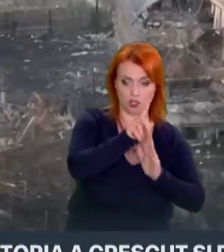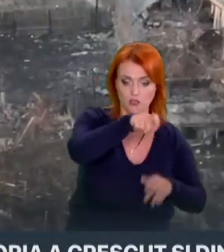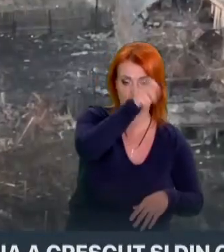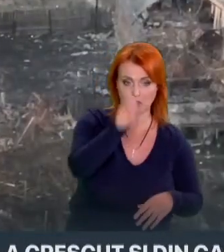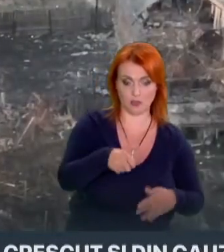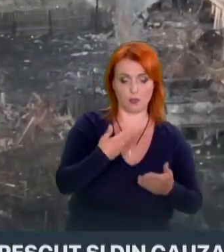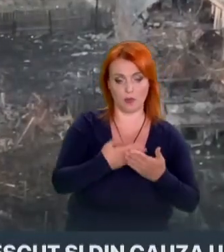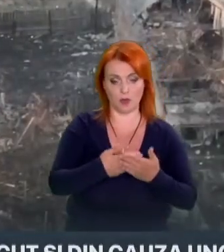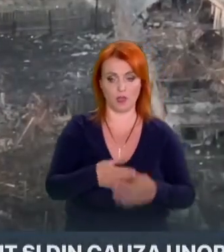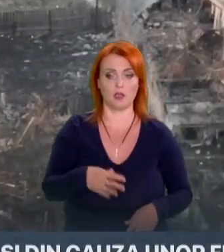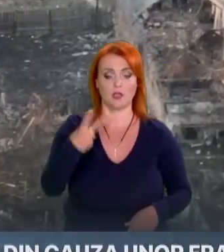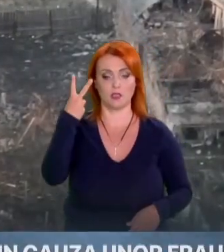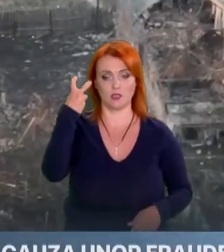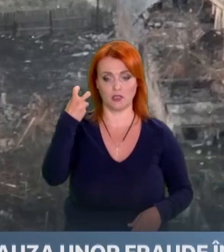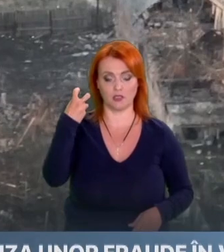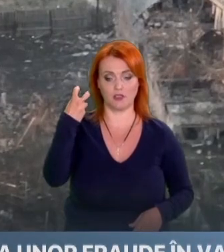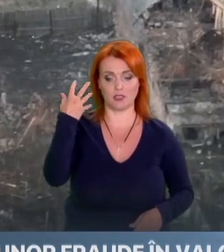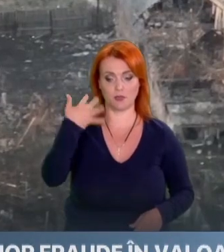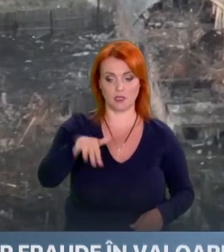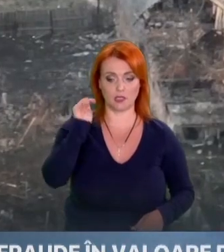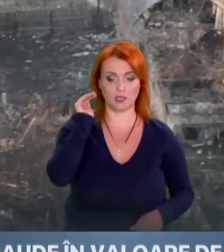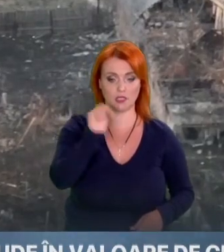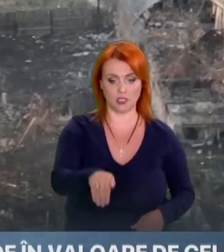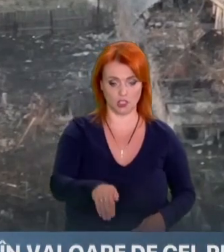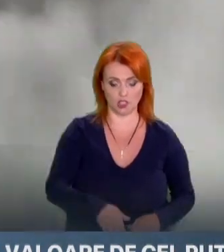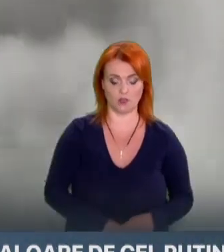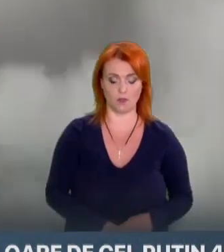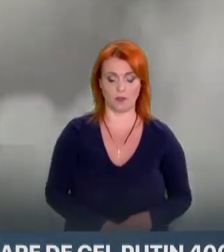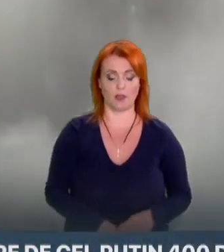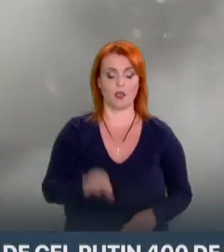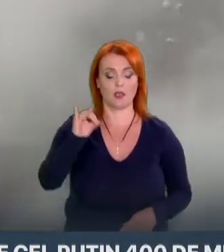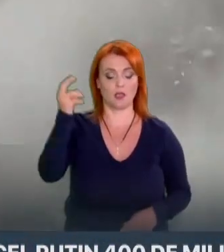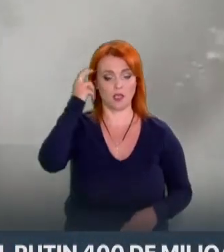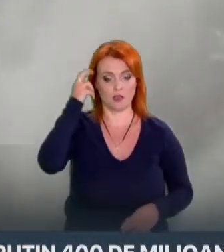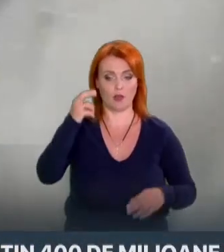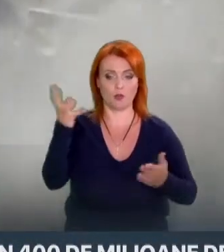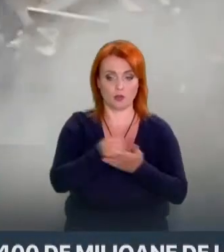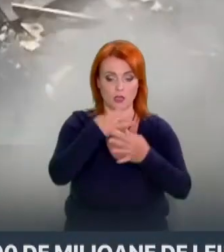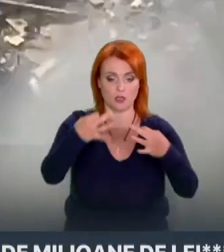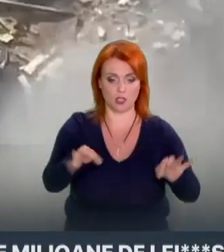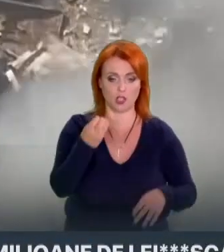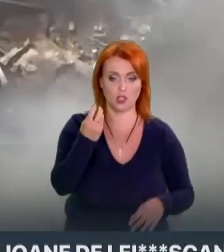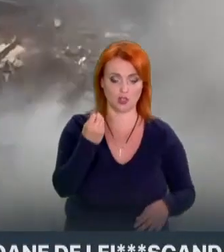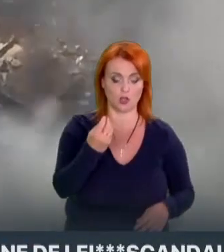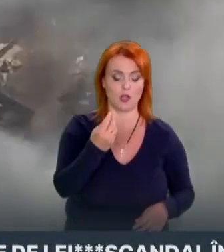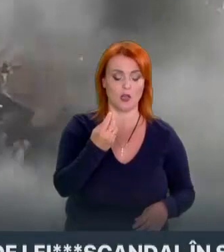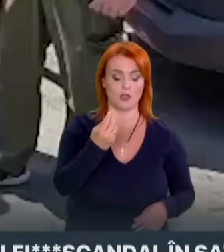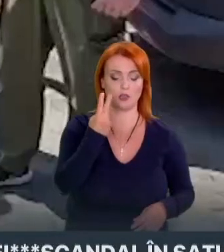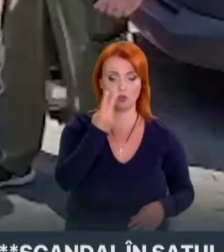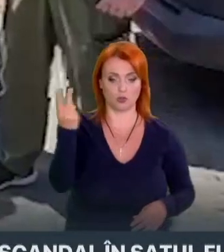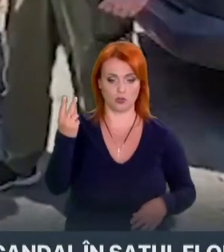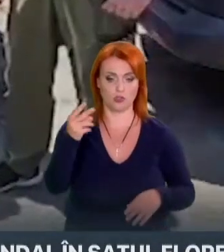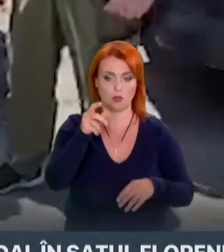ar fi ajuns la 250.000. Totodată, Kievul a obținut eliberarea a încă 22 de prizonieri de